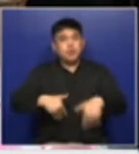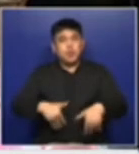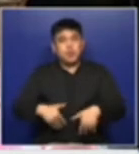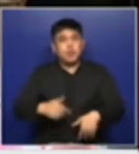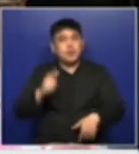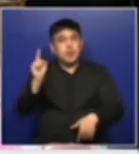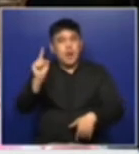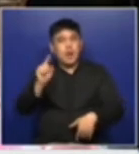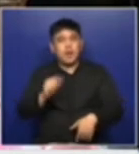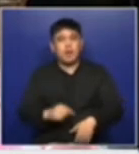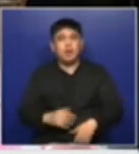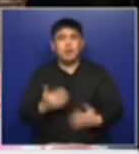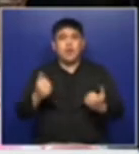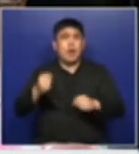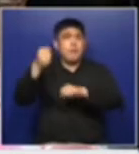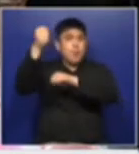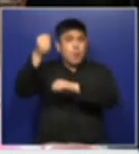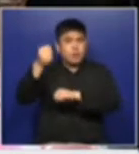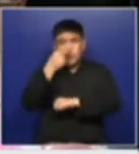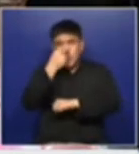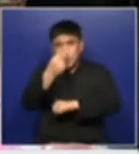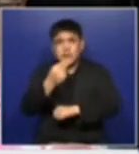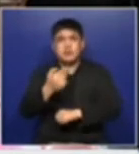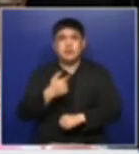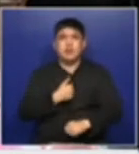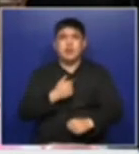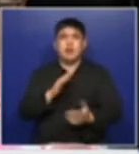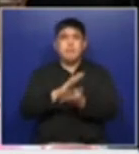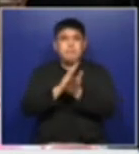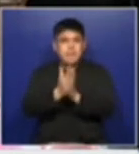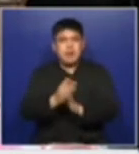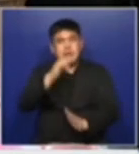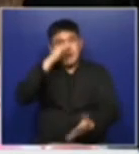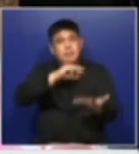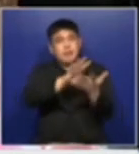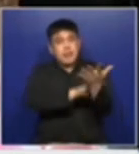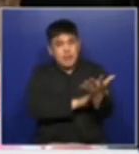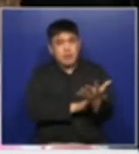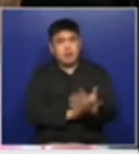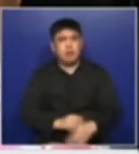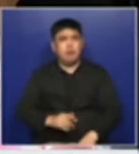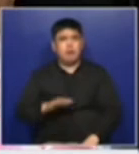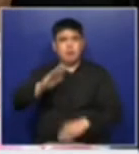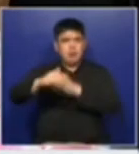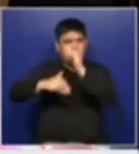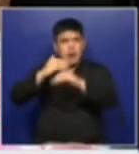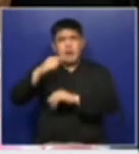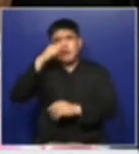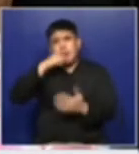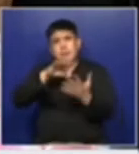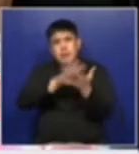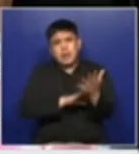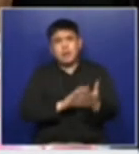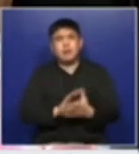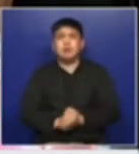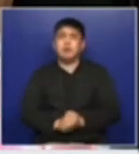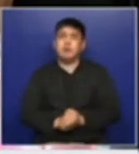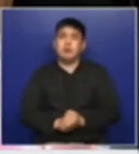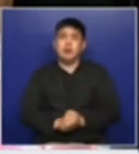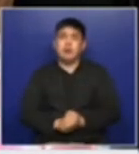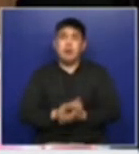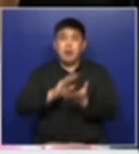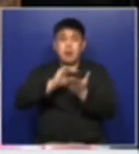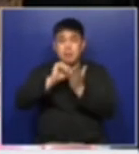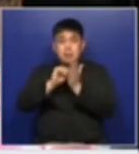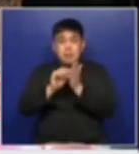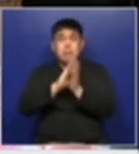ผู้ที่กำลังจะชุมนุมเรียกร้องให้มีการเปลี่ยนแปลงประเทศเนี่ยในทางที่ดีขึ้นนะครับคำว่าเปลี่ยนแปลงประเทศในท